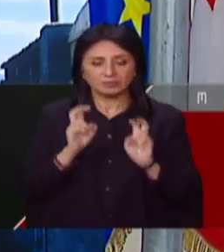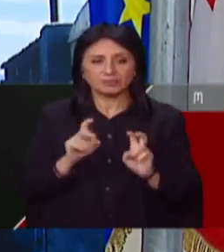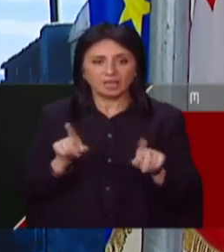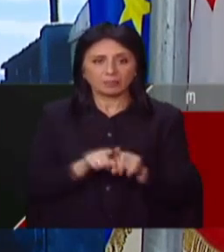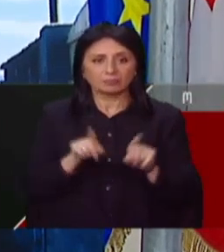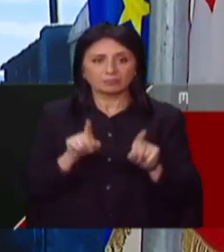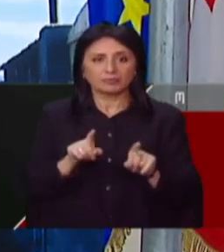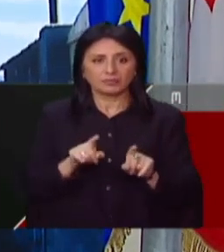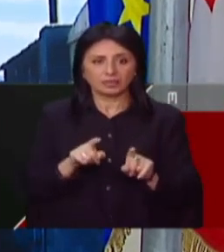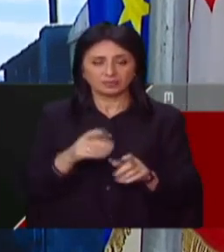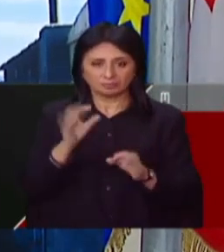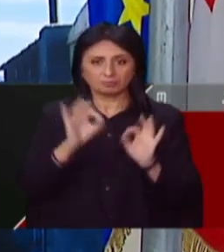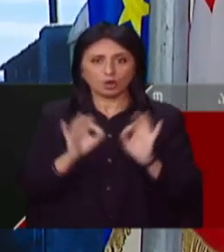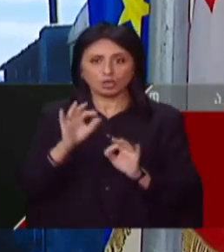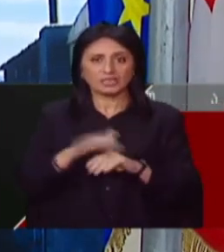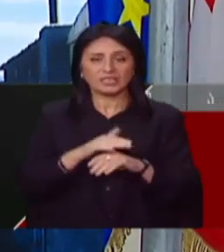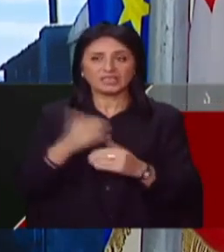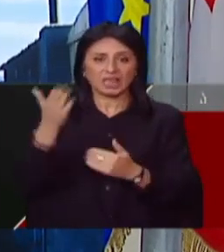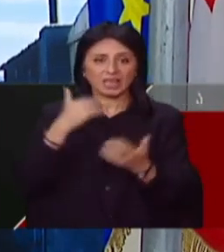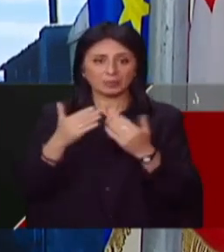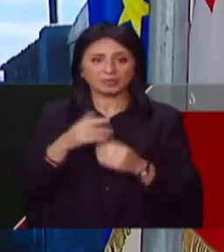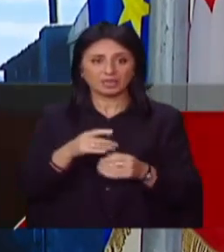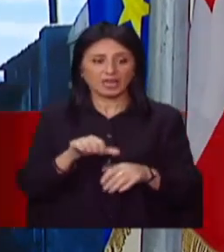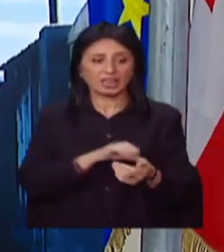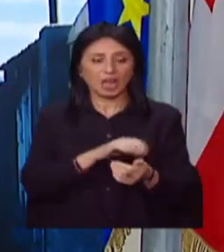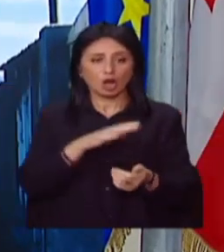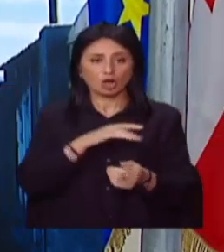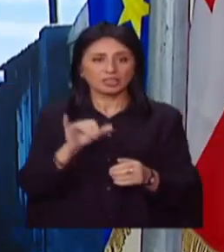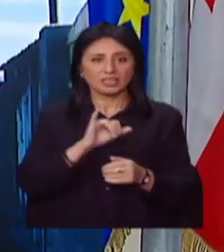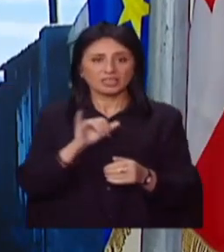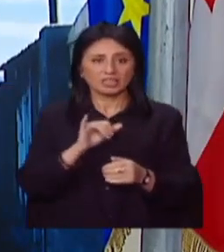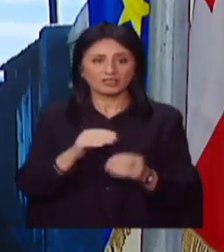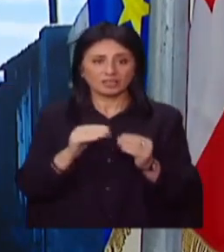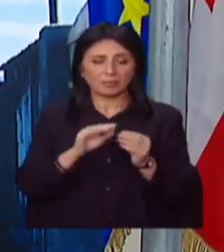ასე ვთქვათ ბენეფიტები, იმგვარი სიკეთეები, რომ ნარკოტიკები იყოს სადღაც მეათე პლანზე.